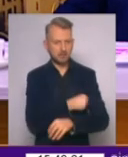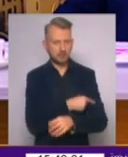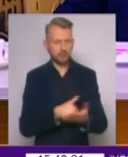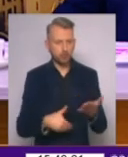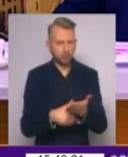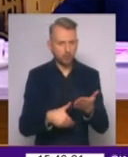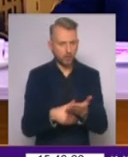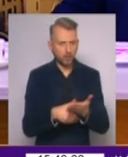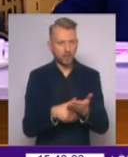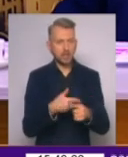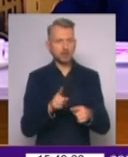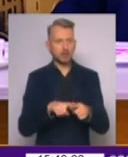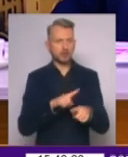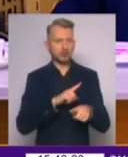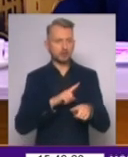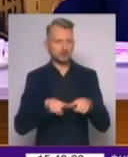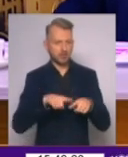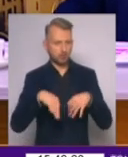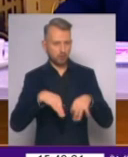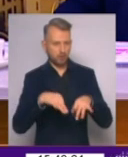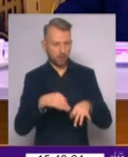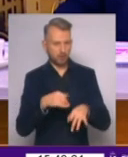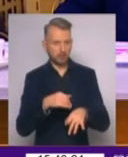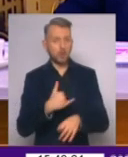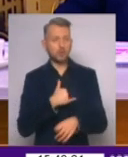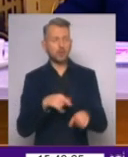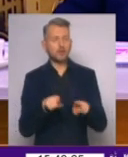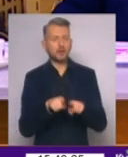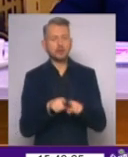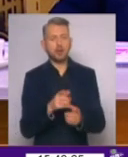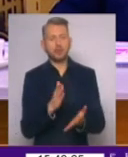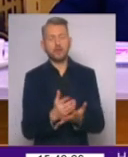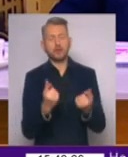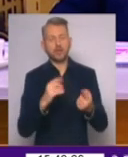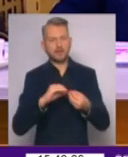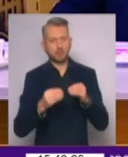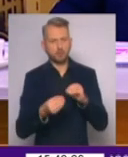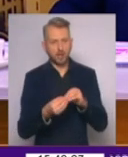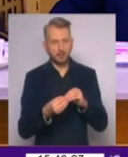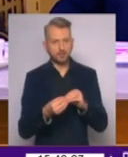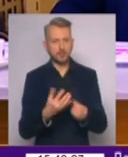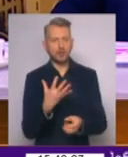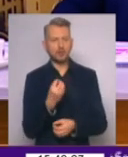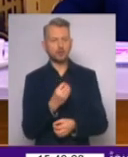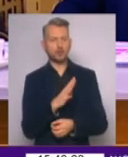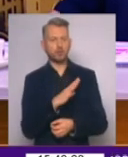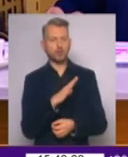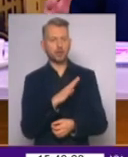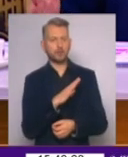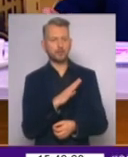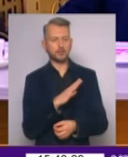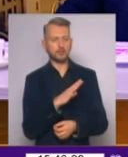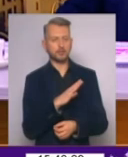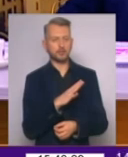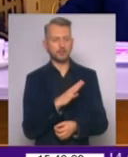екстрена медична допомога, це швидкі допомоги. У нас так само є величезна там проблема. В нашій була, так